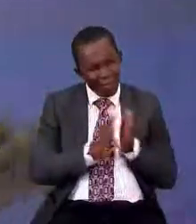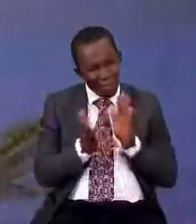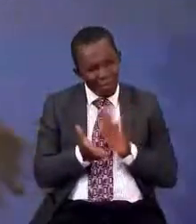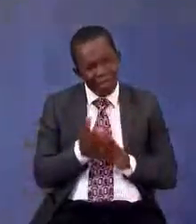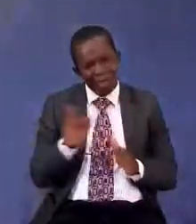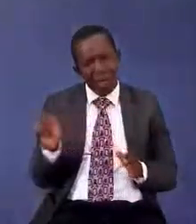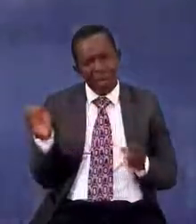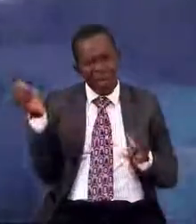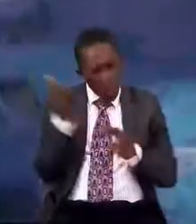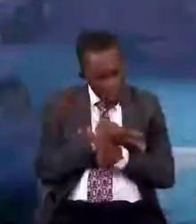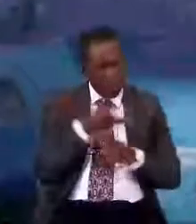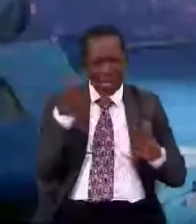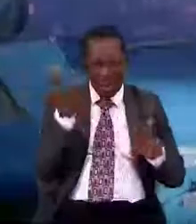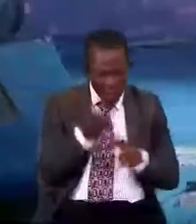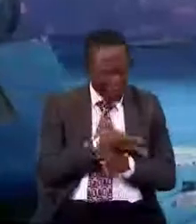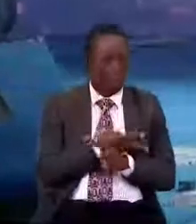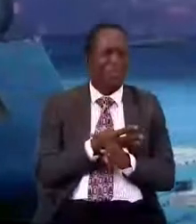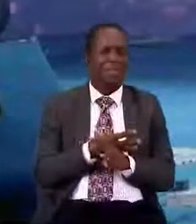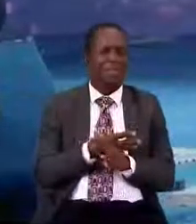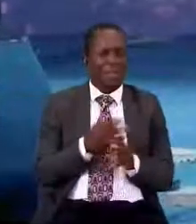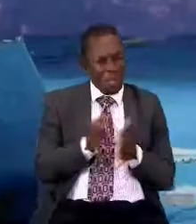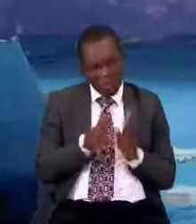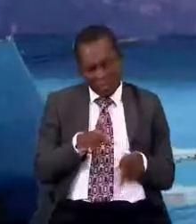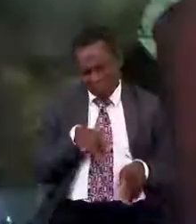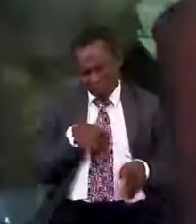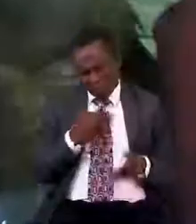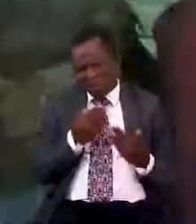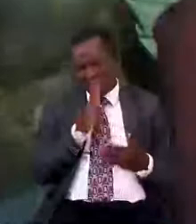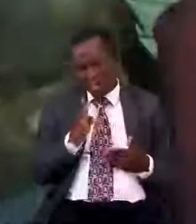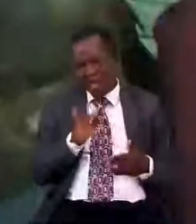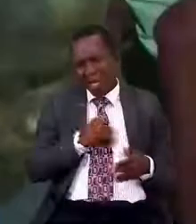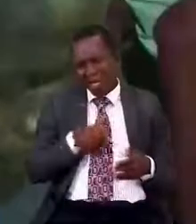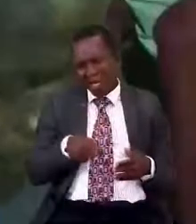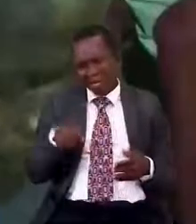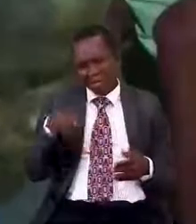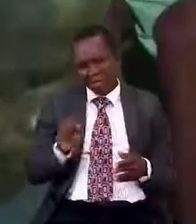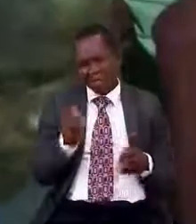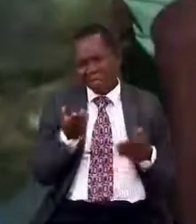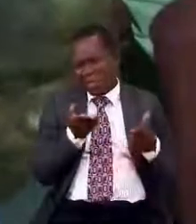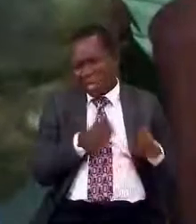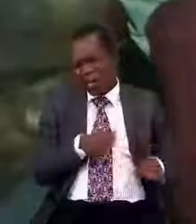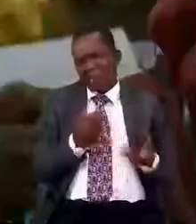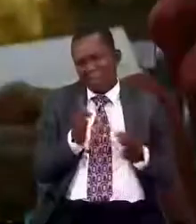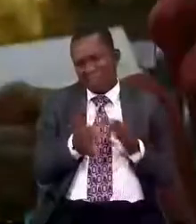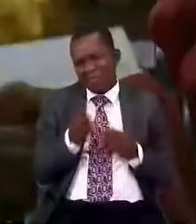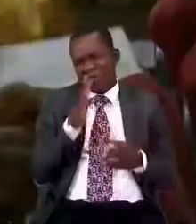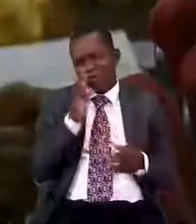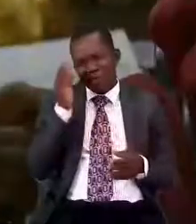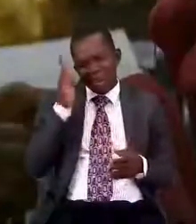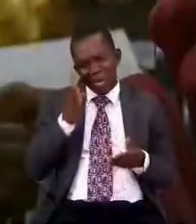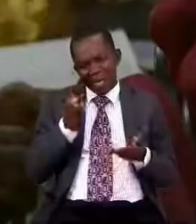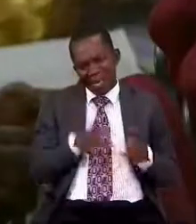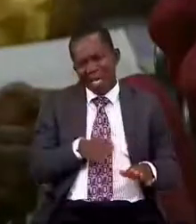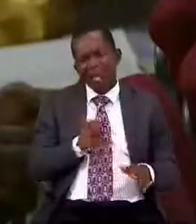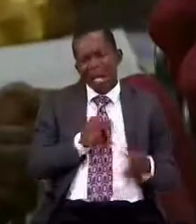meurs, et si je meurs, que je vais, sinon je vais m'en débarrasser. Mais tu ne veux pas mourir. Vous